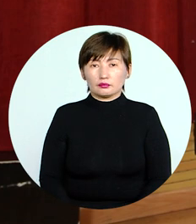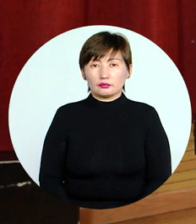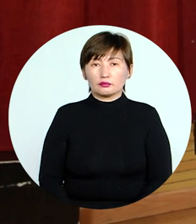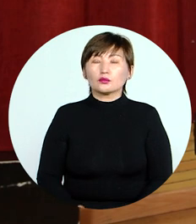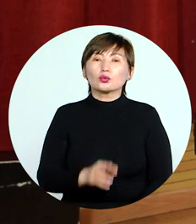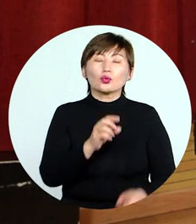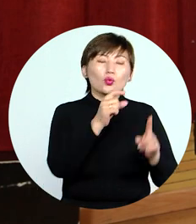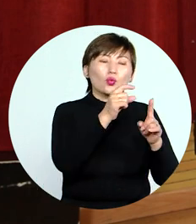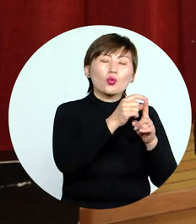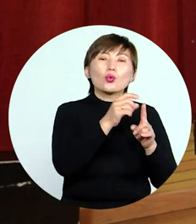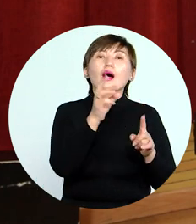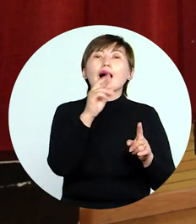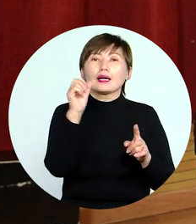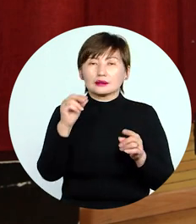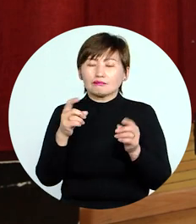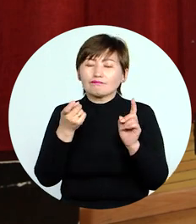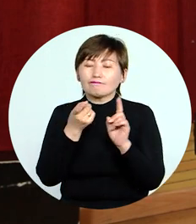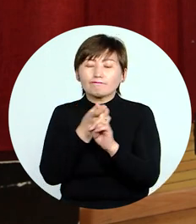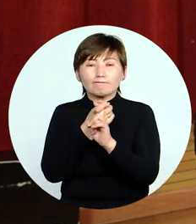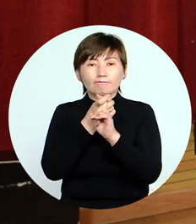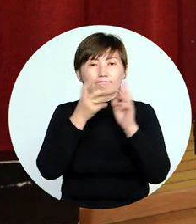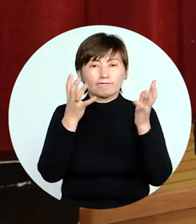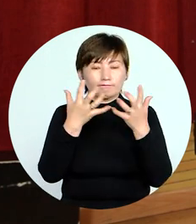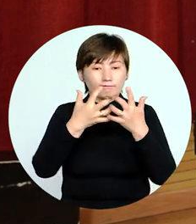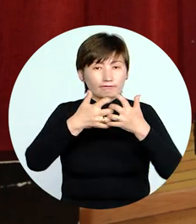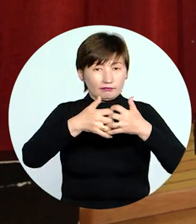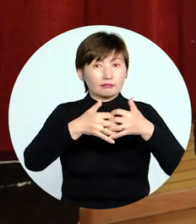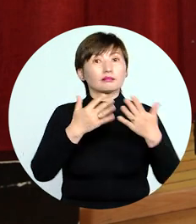Үг аяын зохицол бол гайхамшигтай ингэждэг.